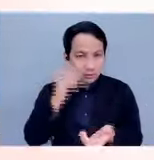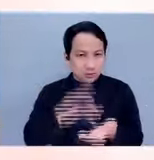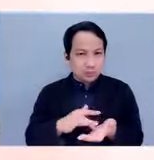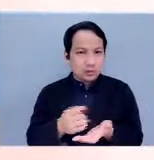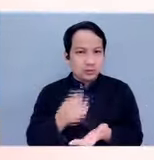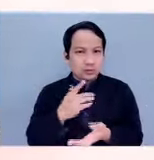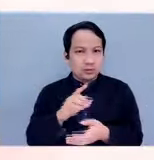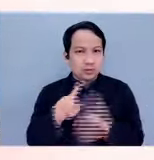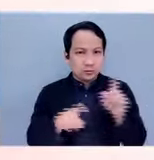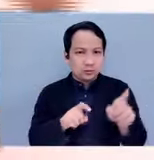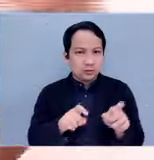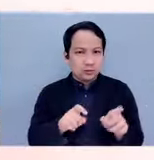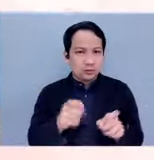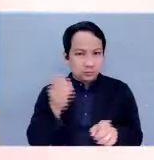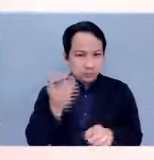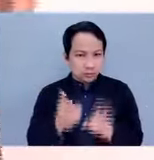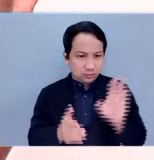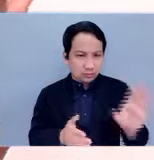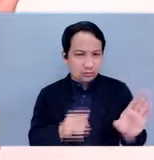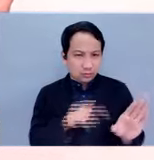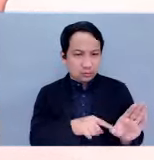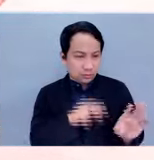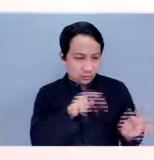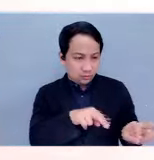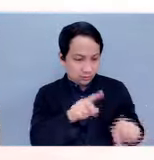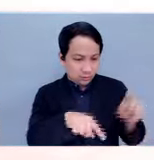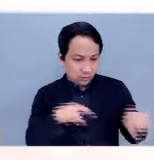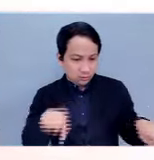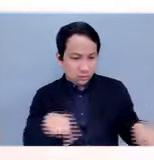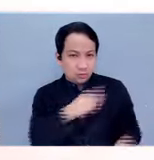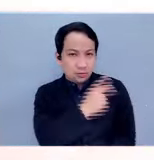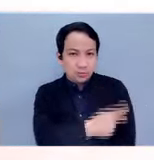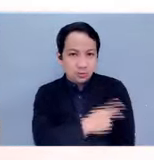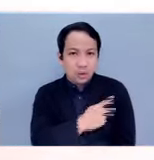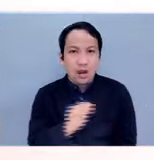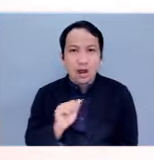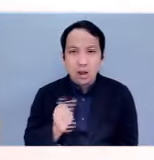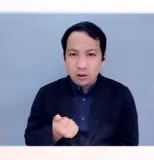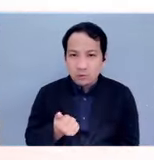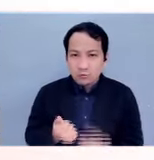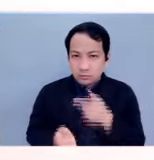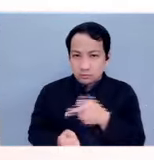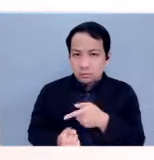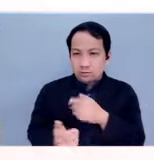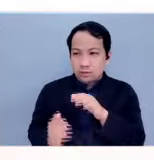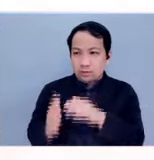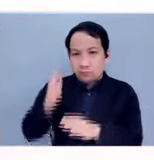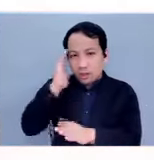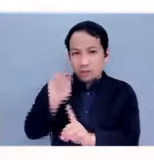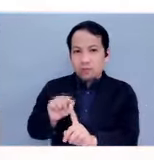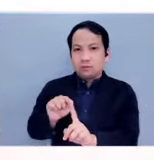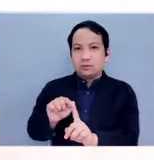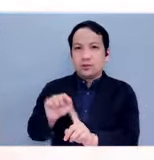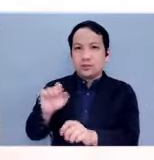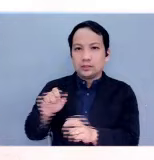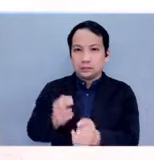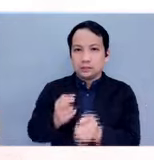ko, Doc, syempre ikaw nakakakita ka ng iba-ibang mga pasyente. Yes. Paano mo alam kung oras na i-refer sa